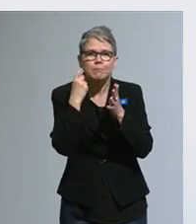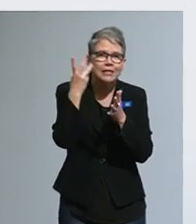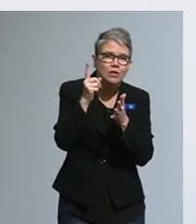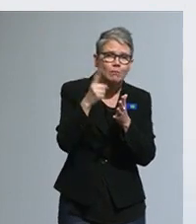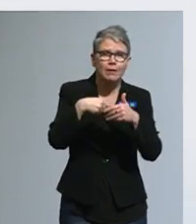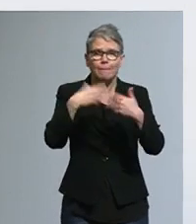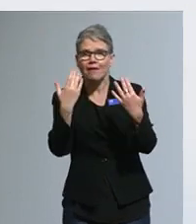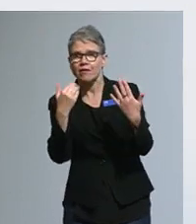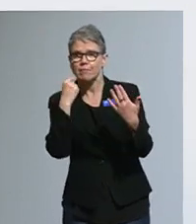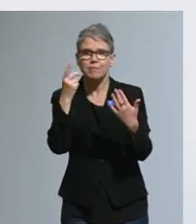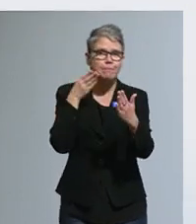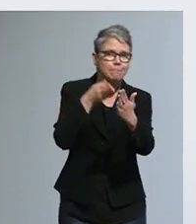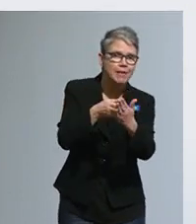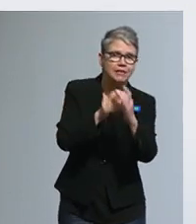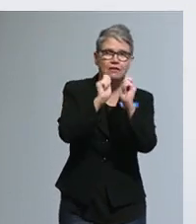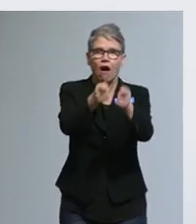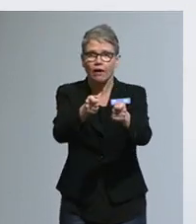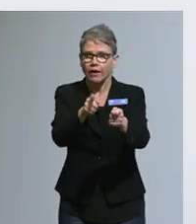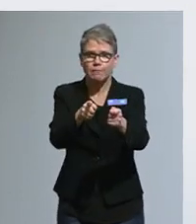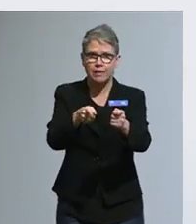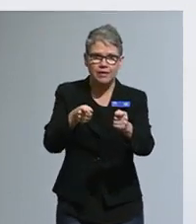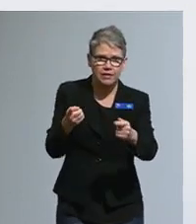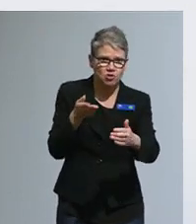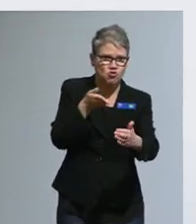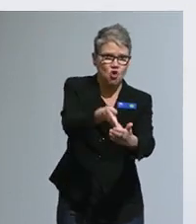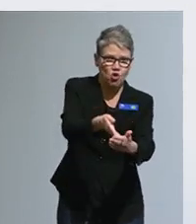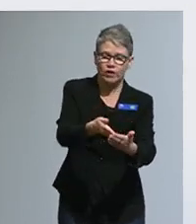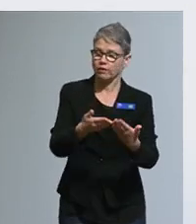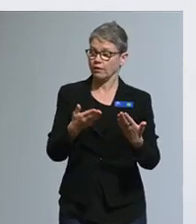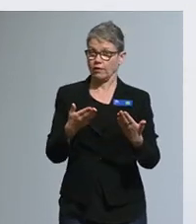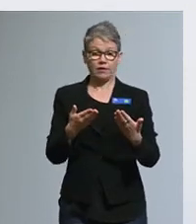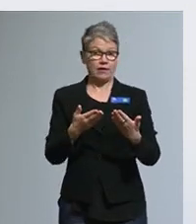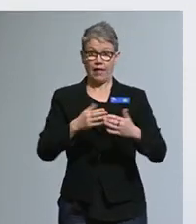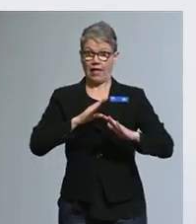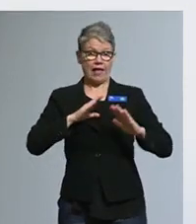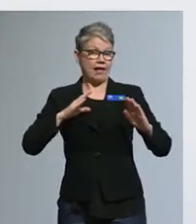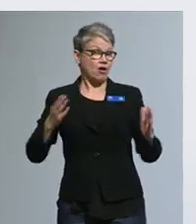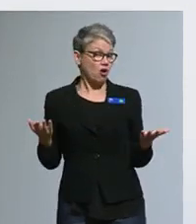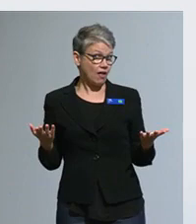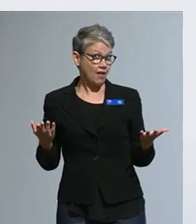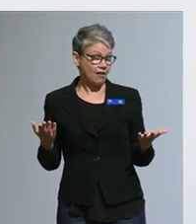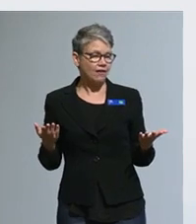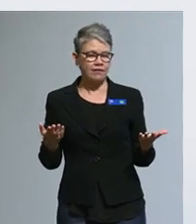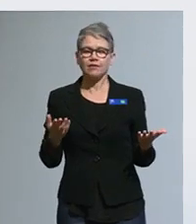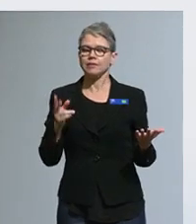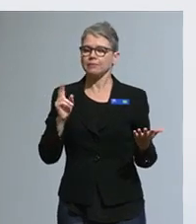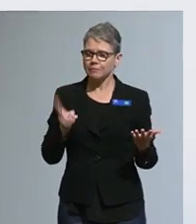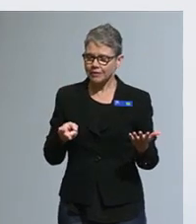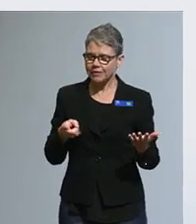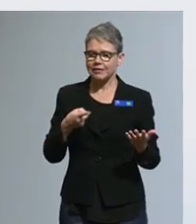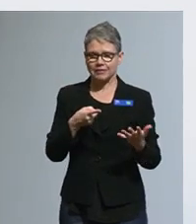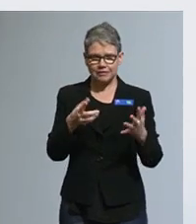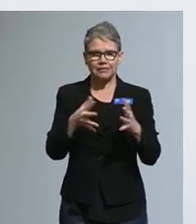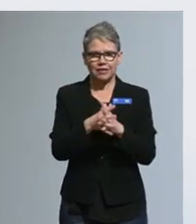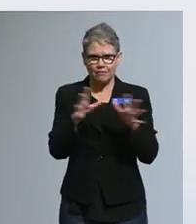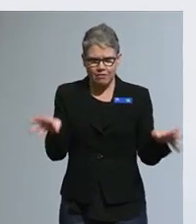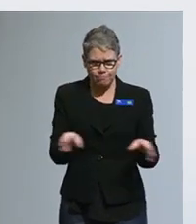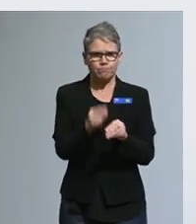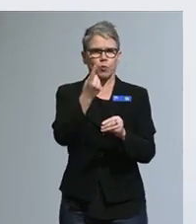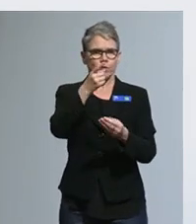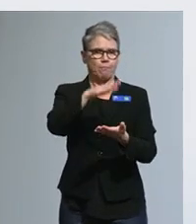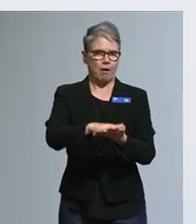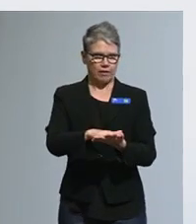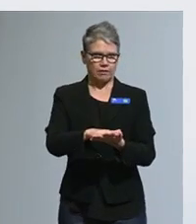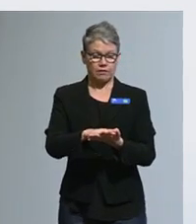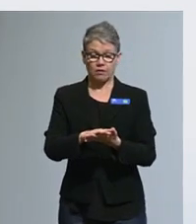on ja mihin sitä voi kohdentaa ja mitenkä sitä pitää raportoida. Tämä tulee esille, kun